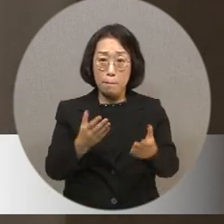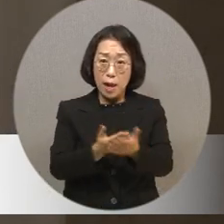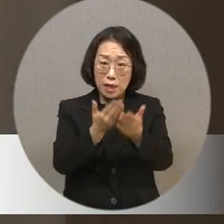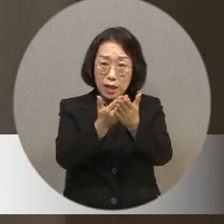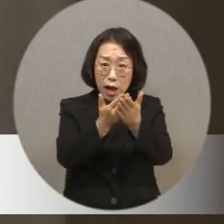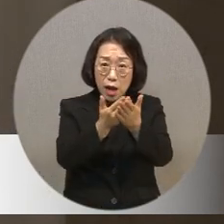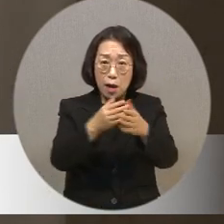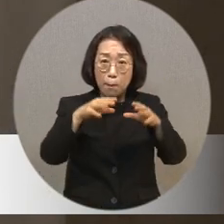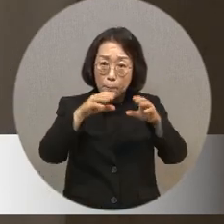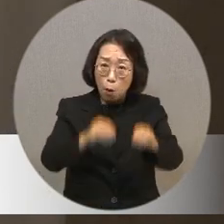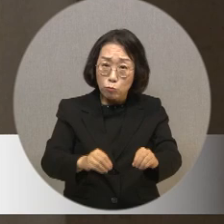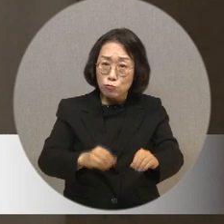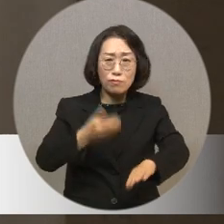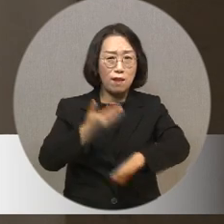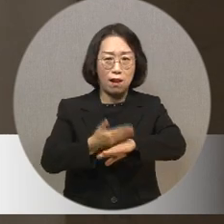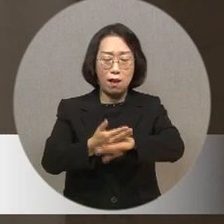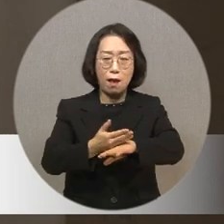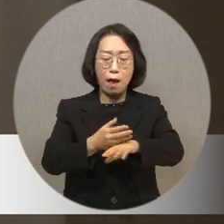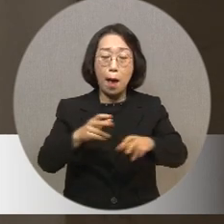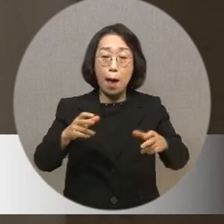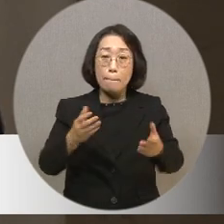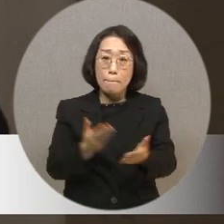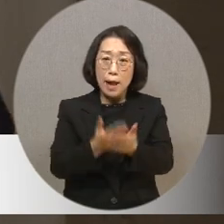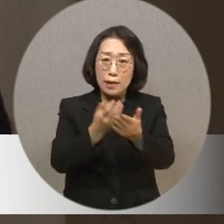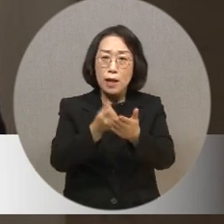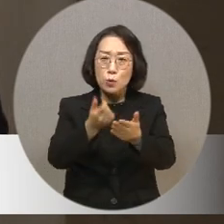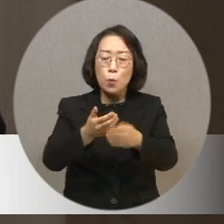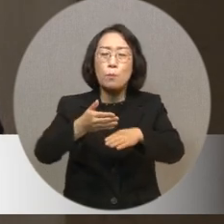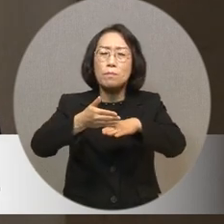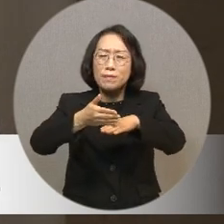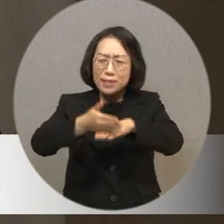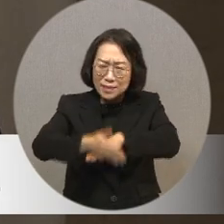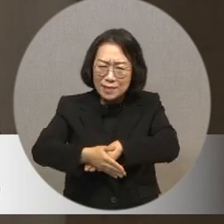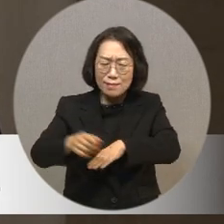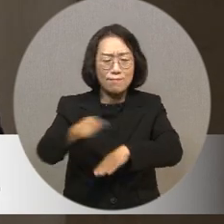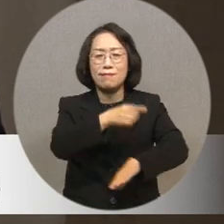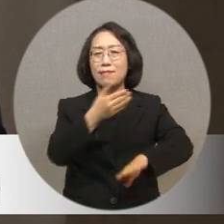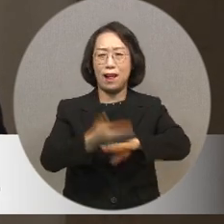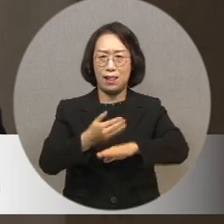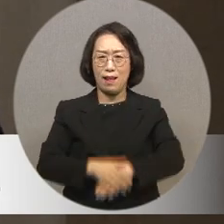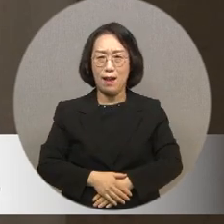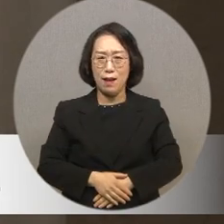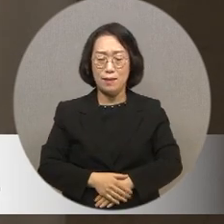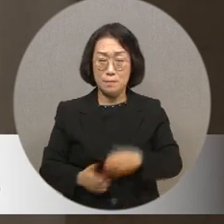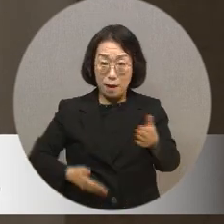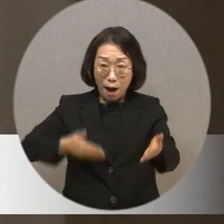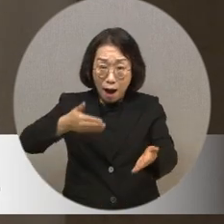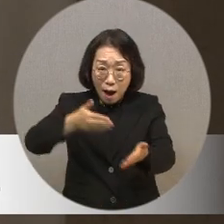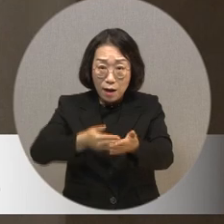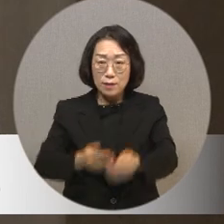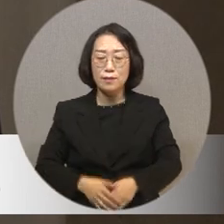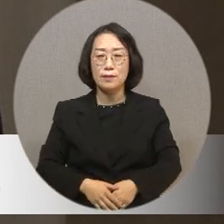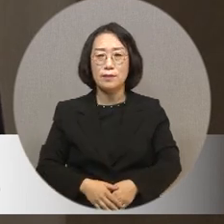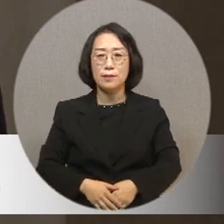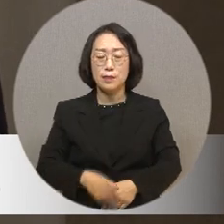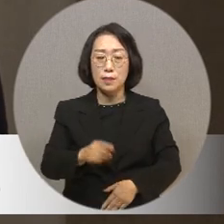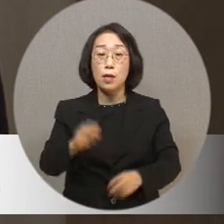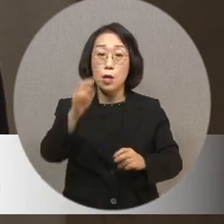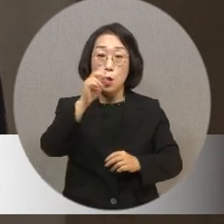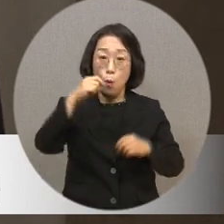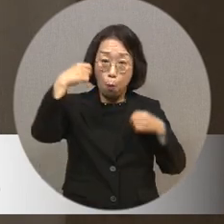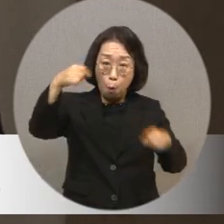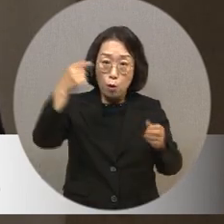멈춘 장애가 아니라 발전이 조금 더딘 장애입니다. 그래서 이분들이 여기까지 서기까지 오늘 이 공연을